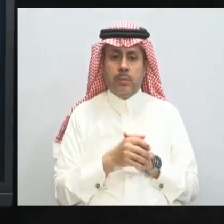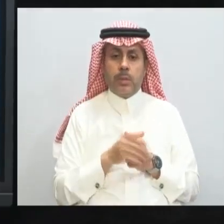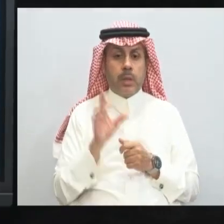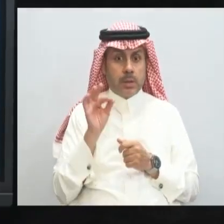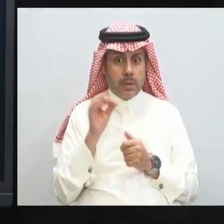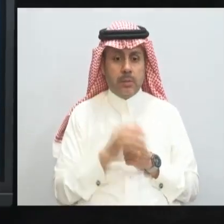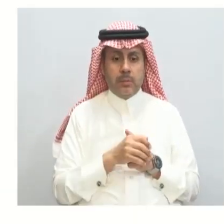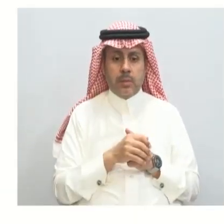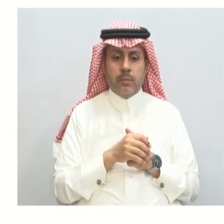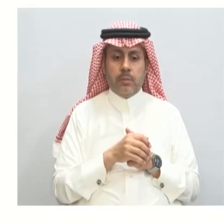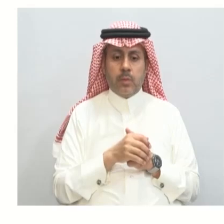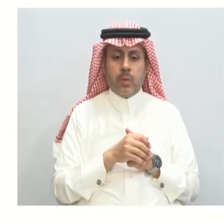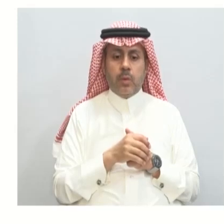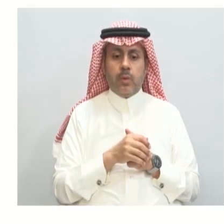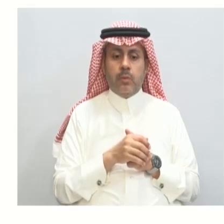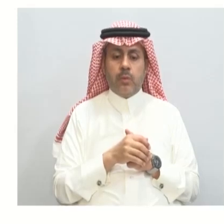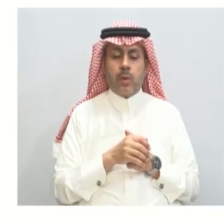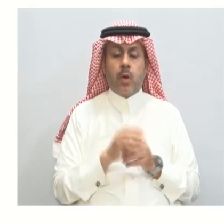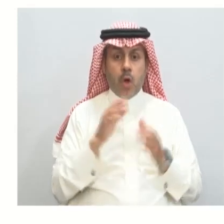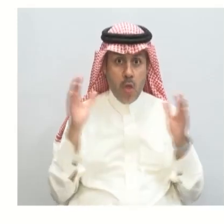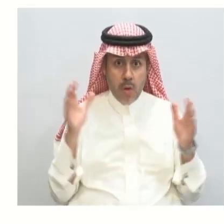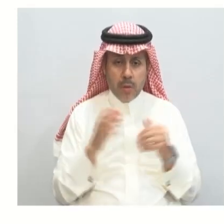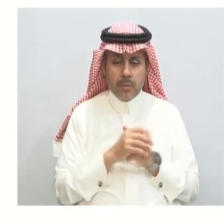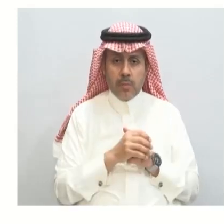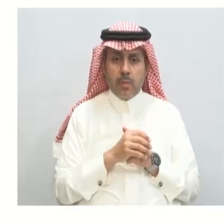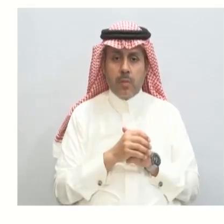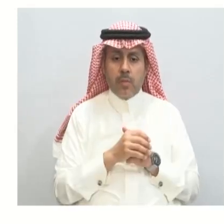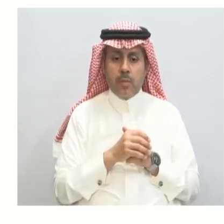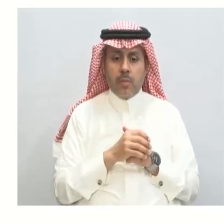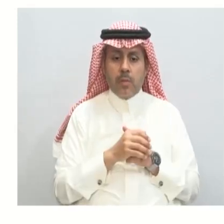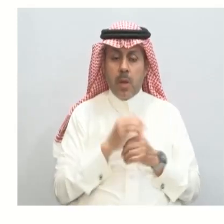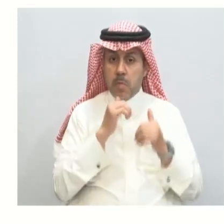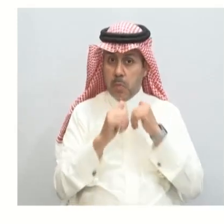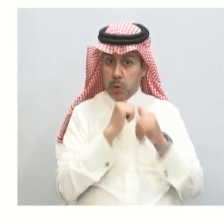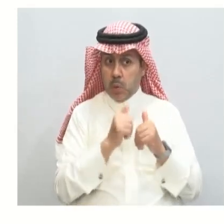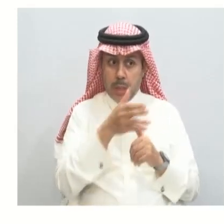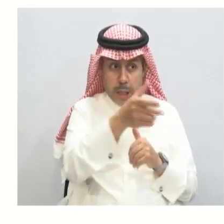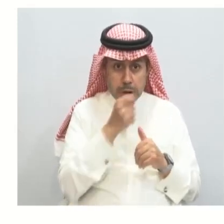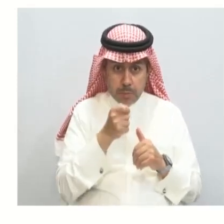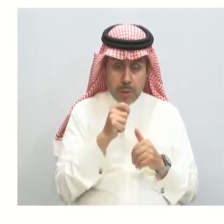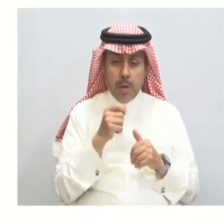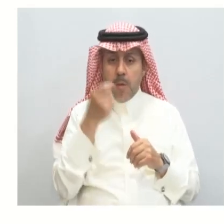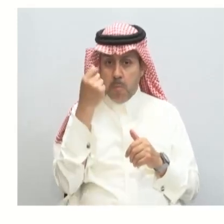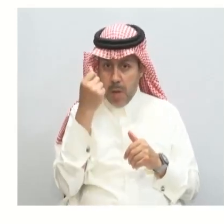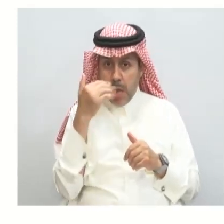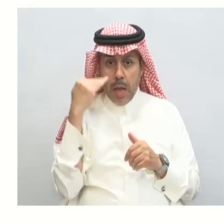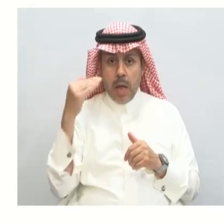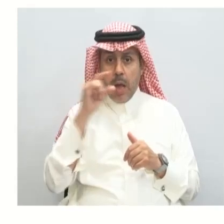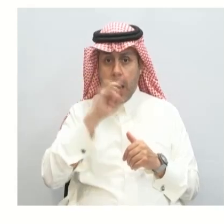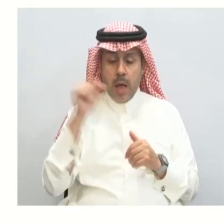احسنتم نقول كثيره لكن ابرزها نقول اولا من طرق كسب المال الحلال الحصول على